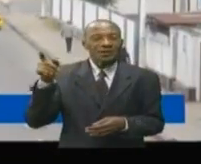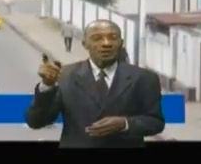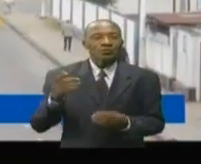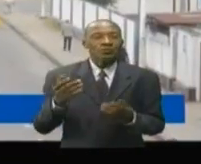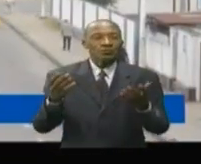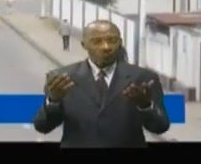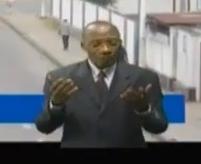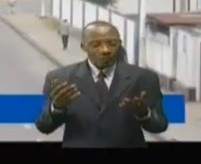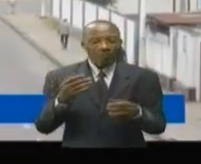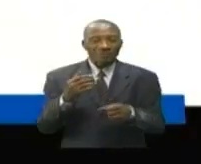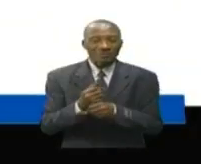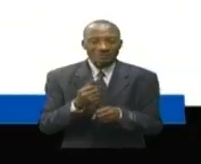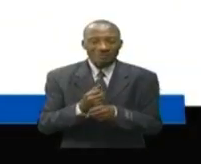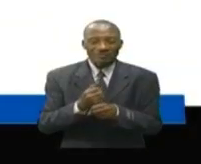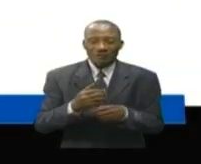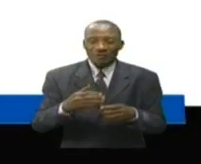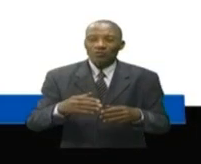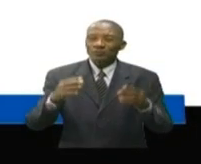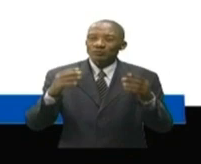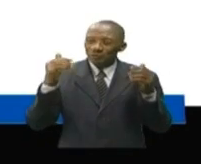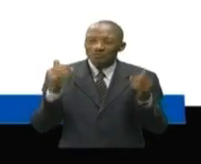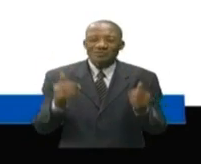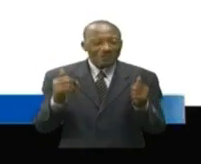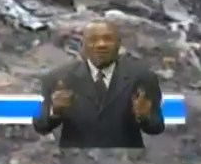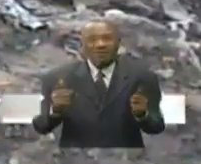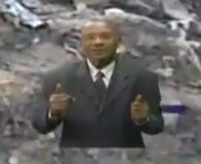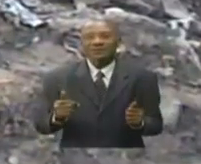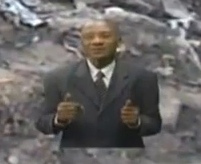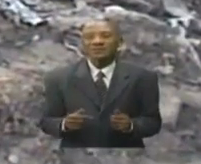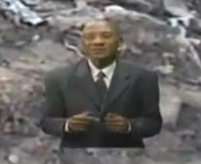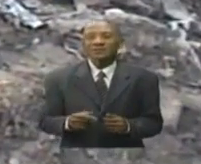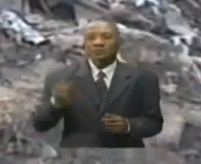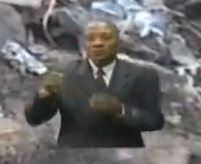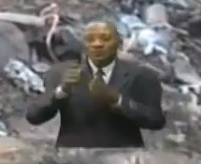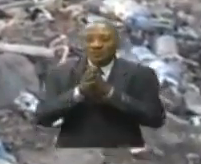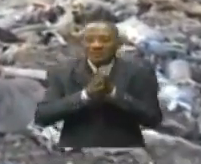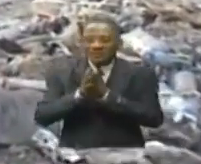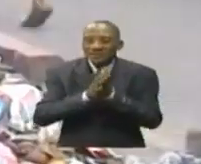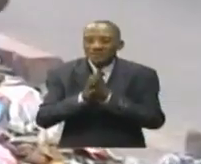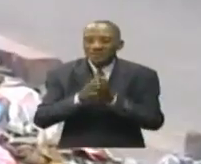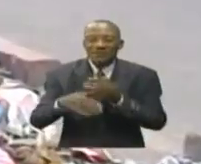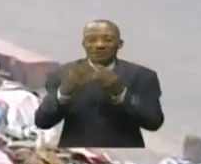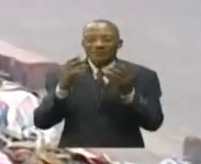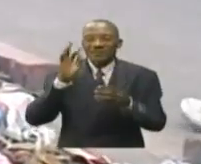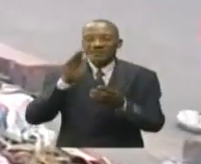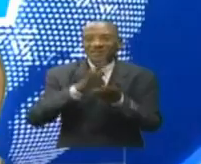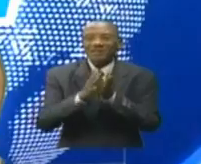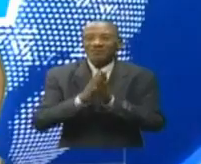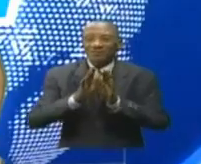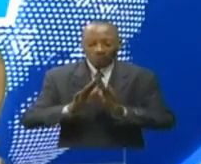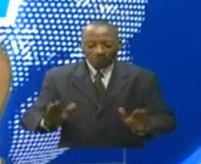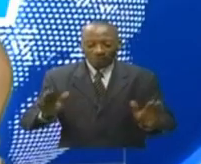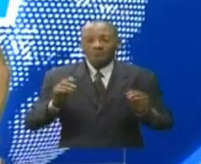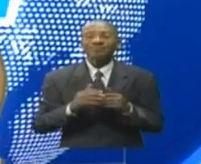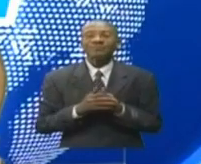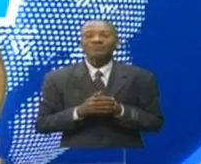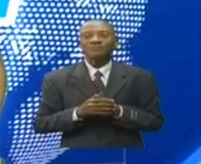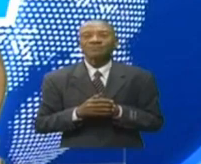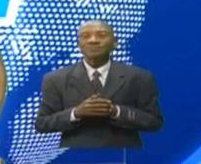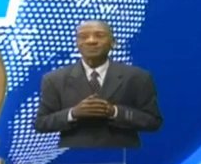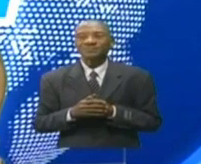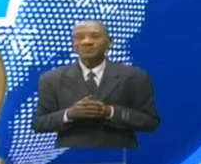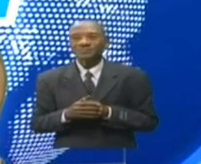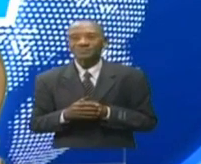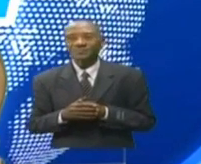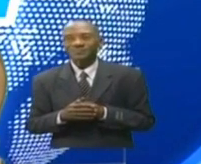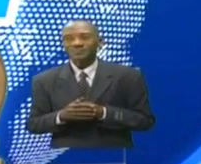travers son concept Kibopeto, qui consiste à revaloriser les déchets d'enfer des engrais. Quel est l'état